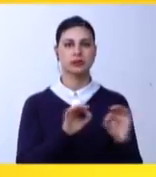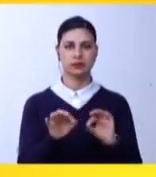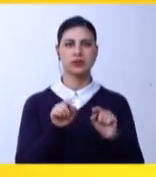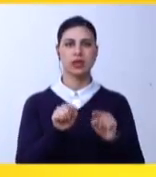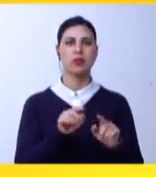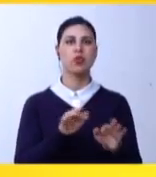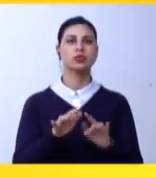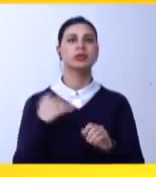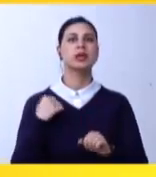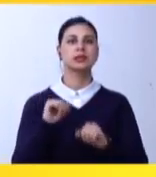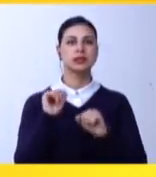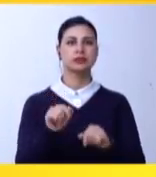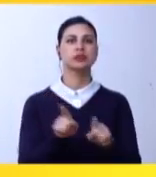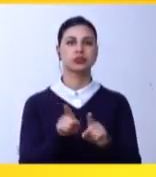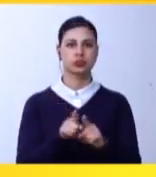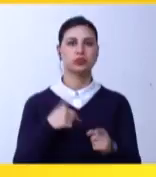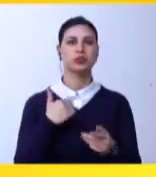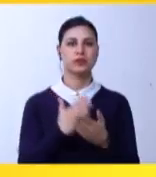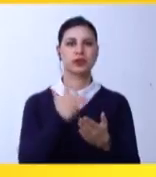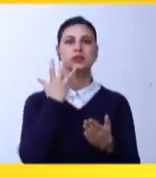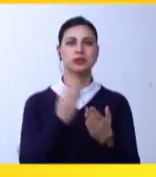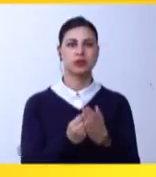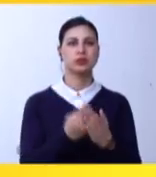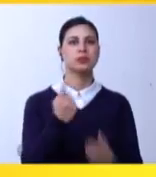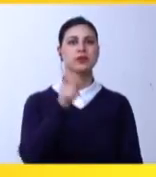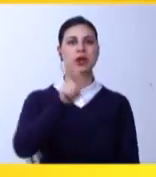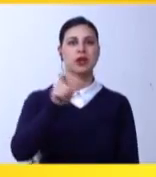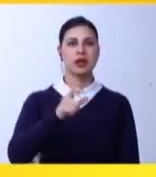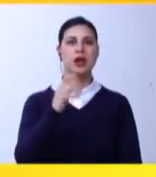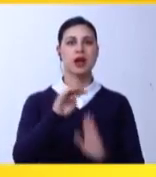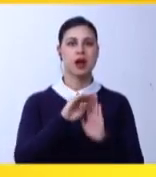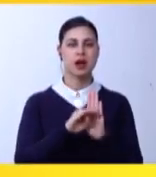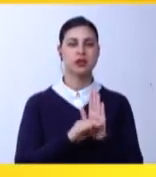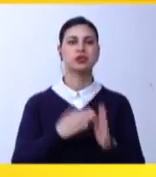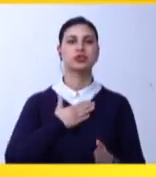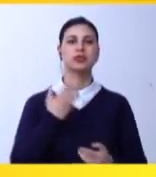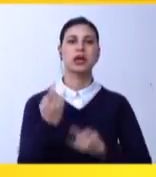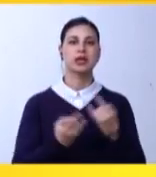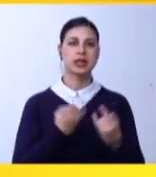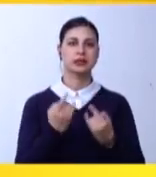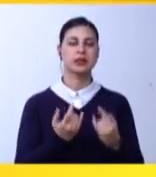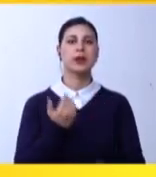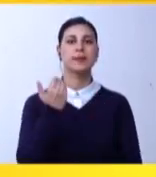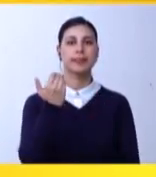ამ ღონისძიების მხარდამჭერი, საკუთრივ საზოგადოებრივი მაუწყებელი, ჩვენი გადაცემა, თქვენი